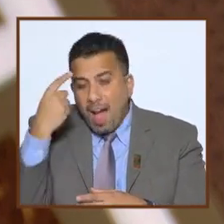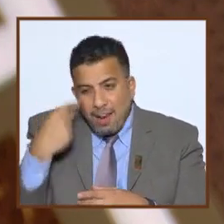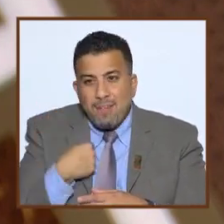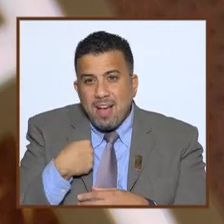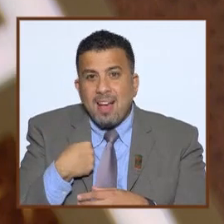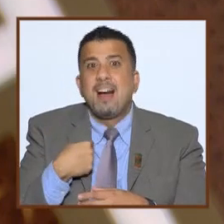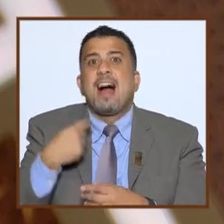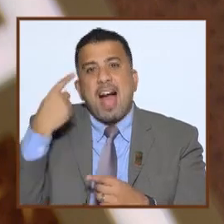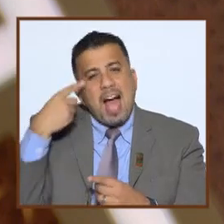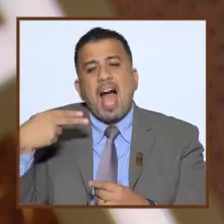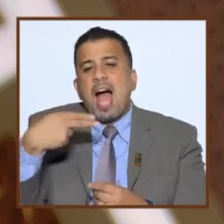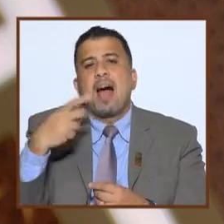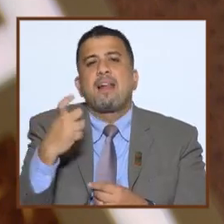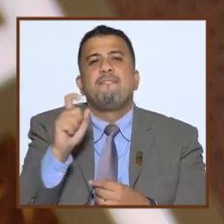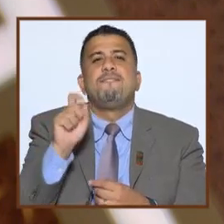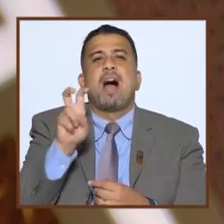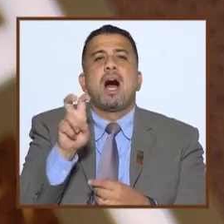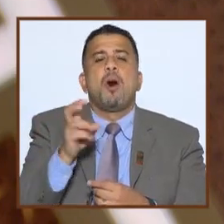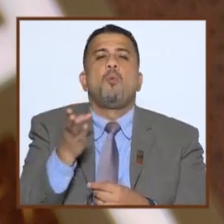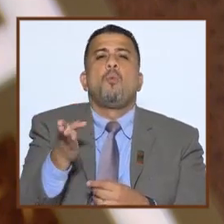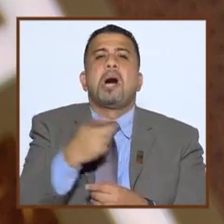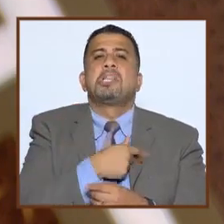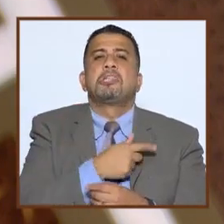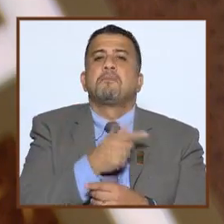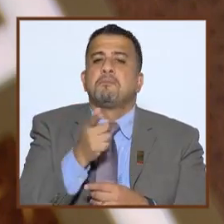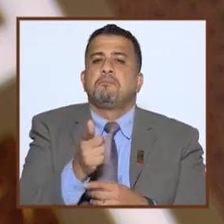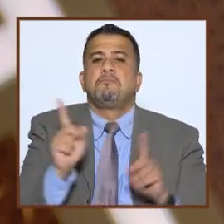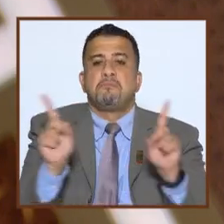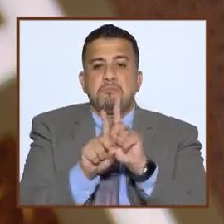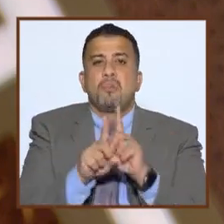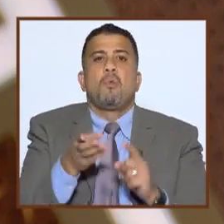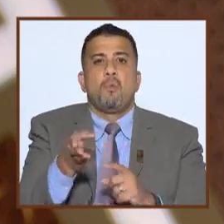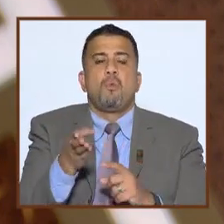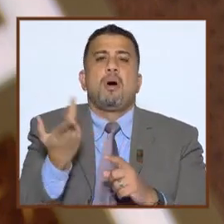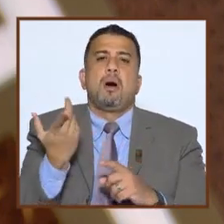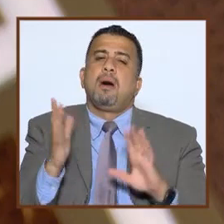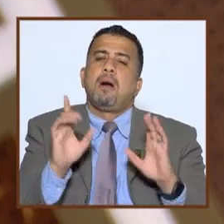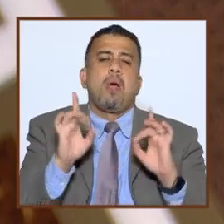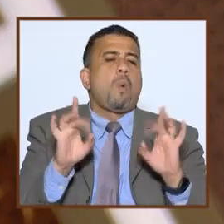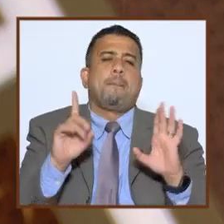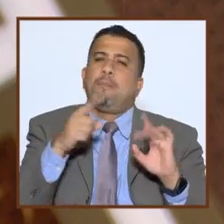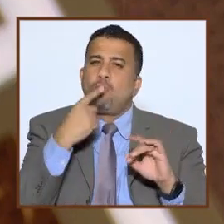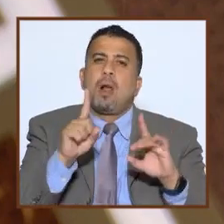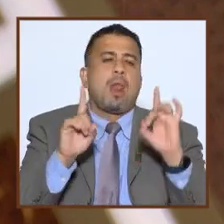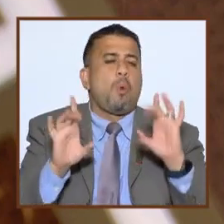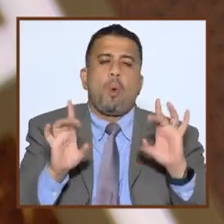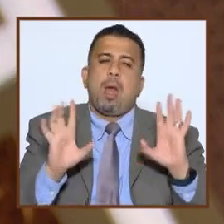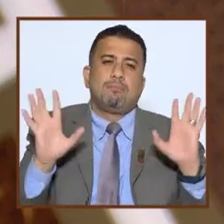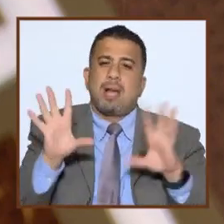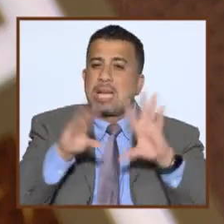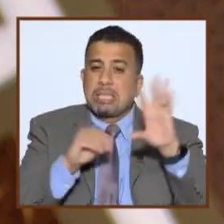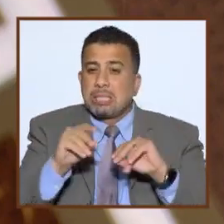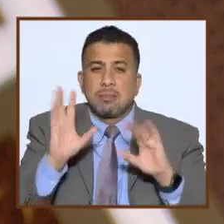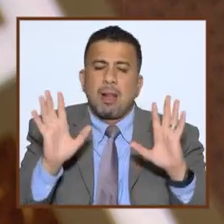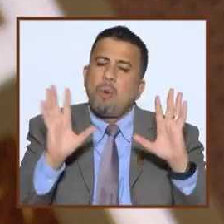الاعتماد عليه والاحتجاج به والاطمئنان له لكن عموما الله عز وجل قاله هبطوا الى الارض وبدات ذريه